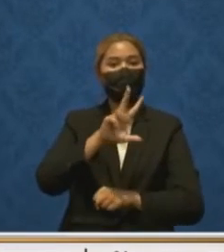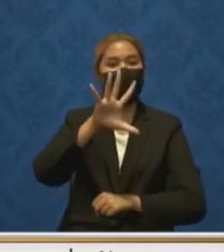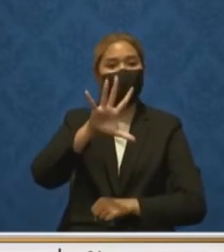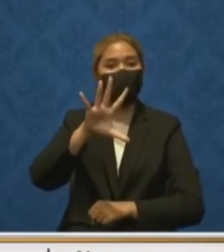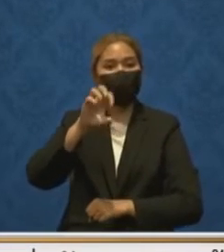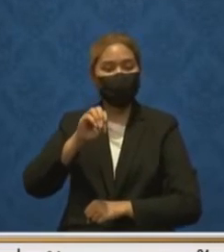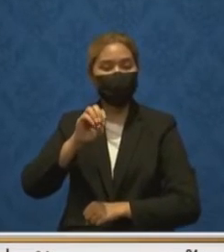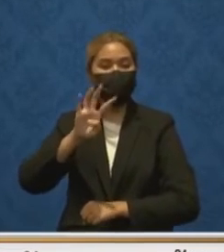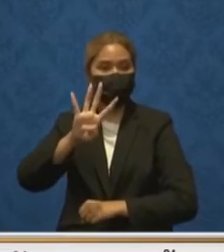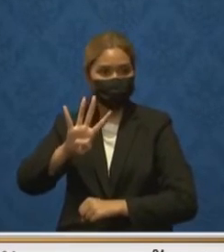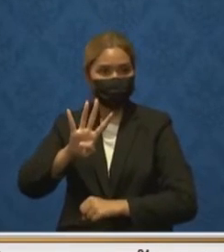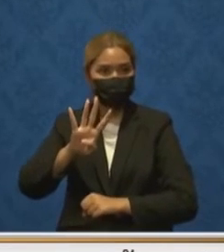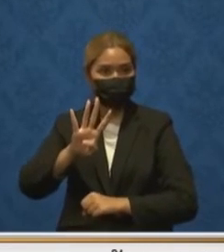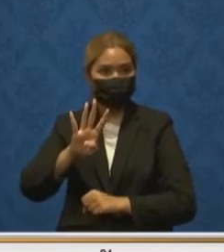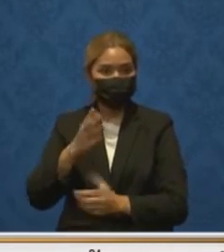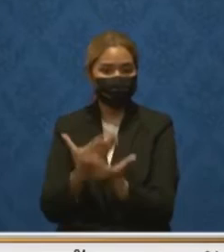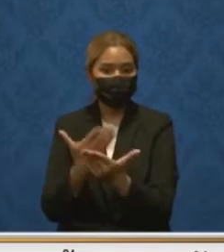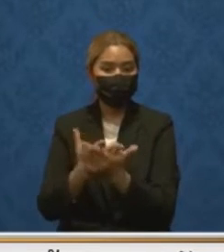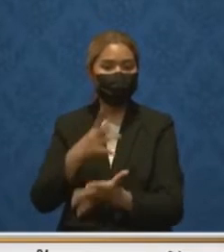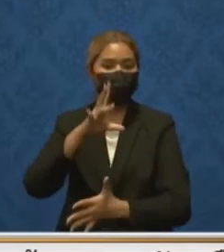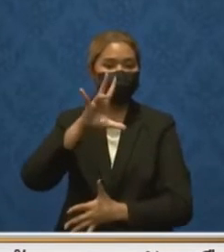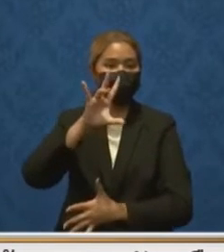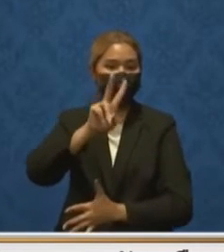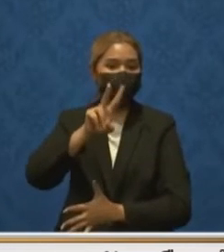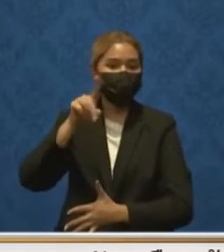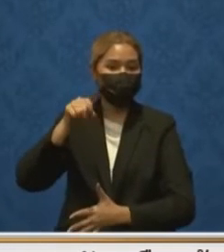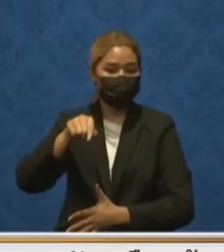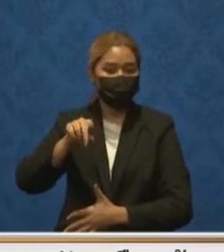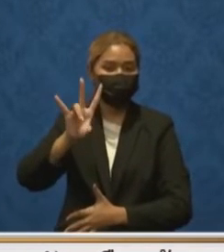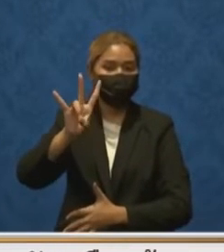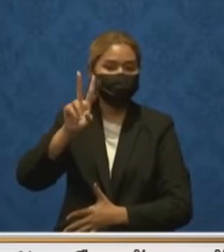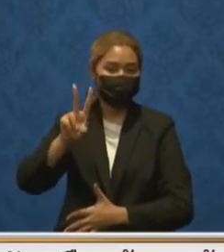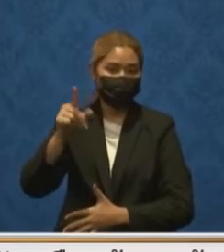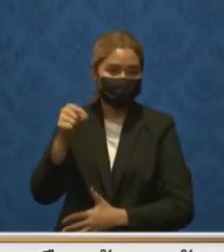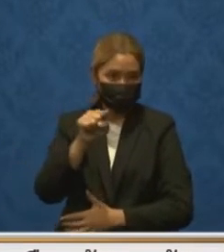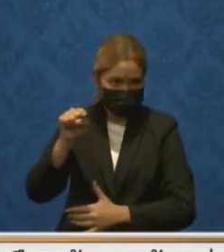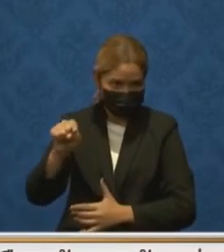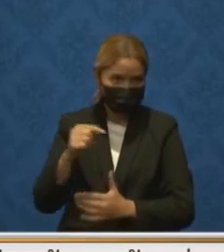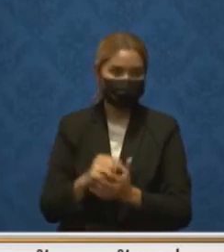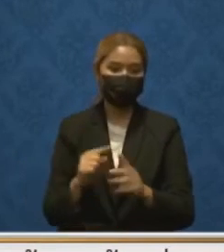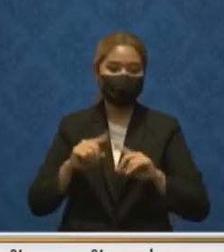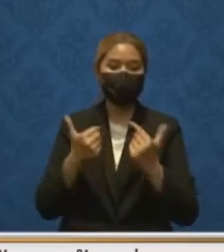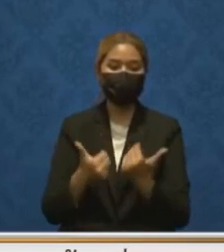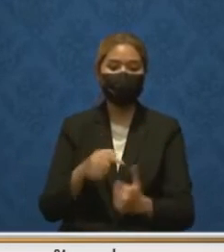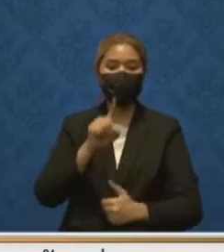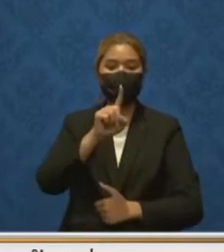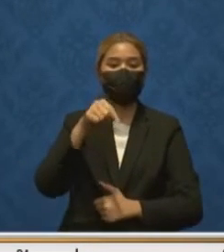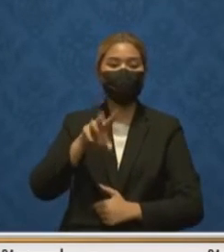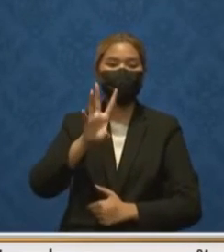กำไร 2.72%แต่โงส้างให่ให้กำไรไม่เกิน 1.61%